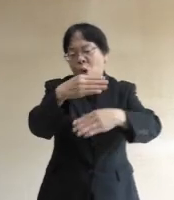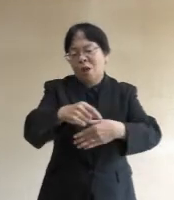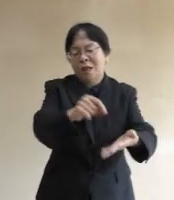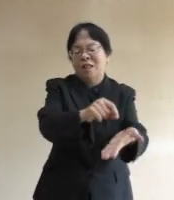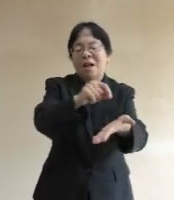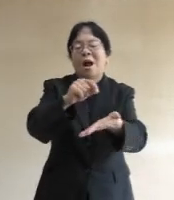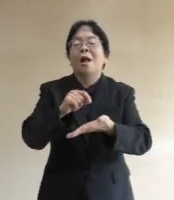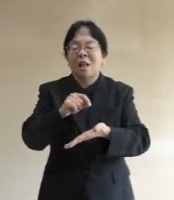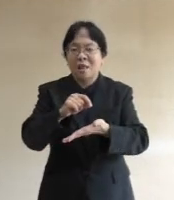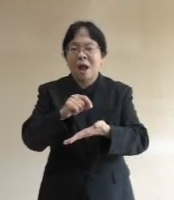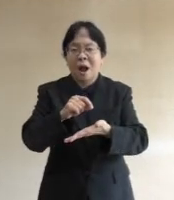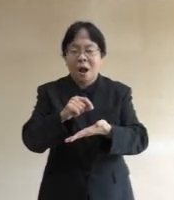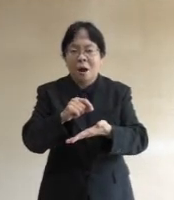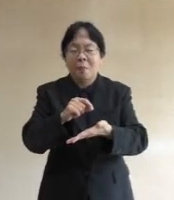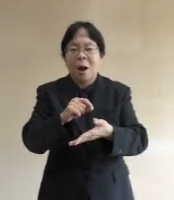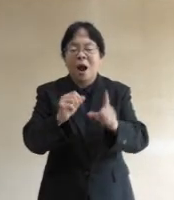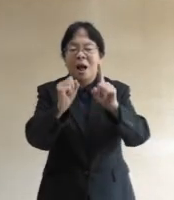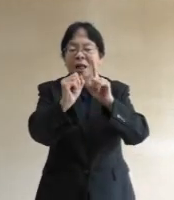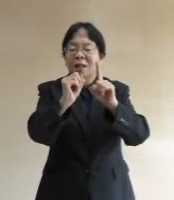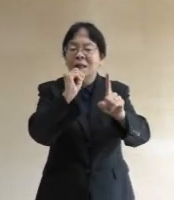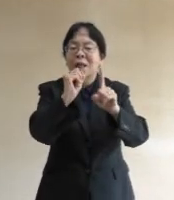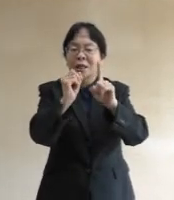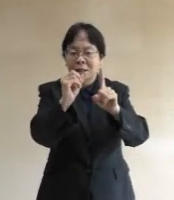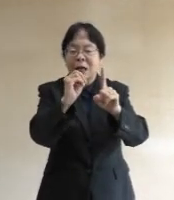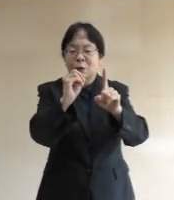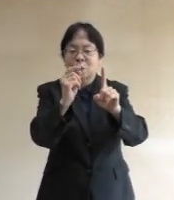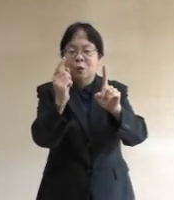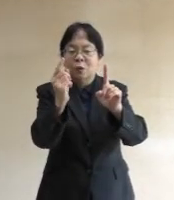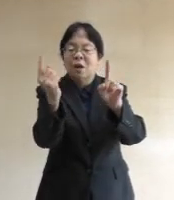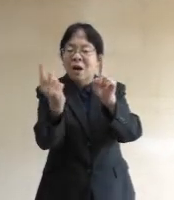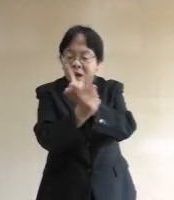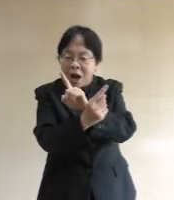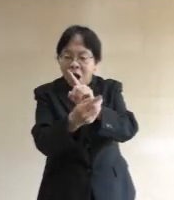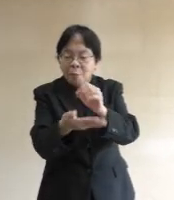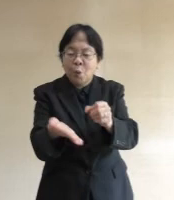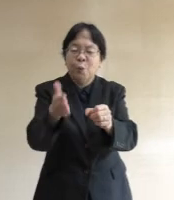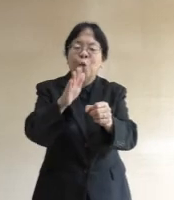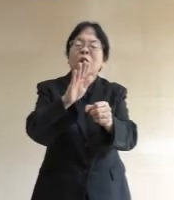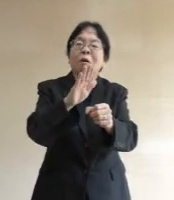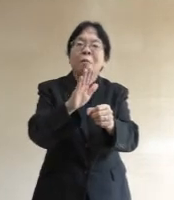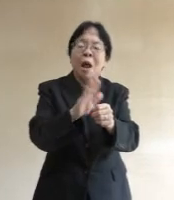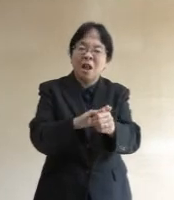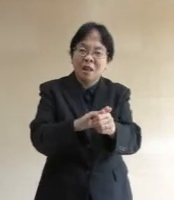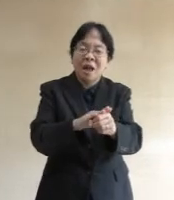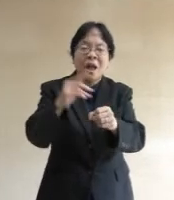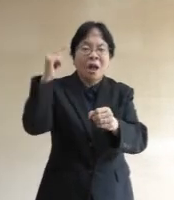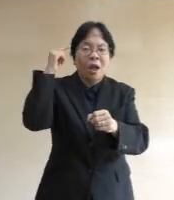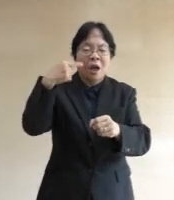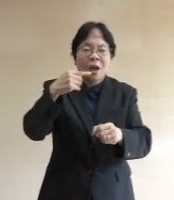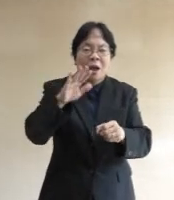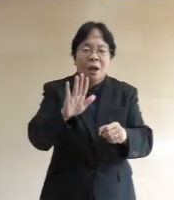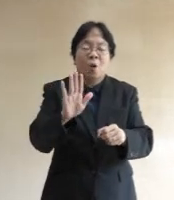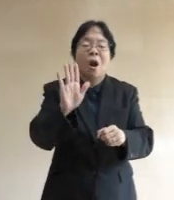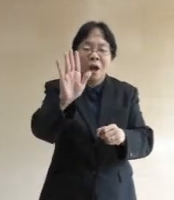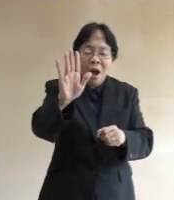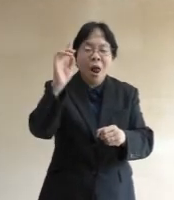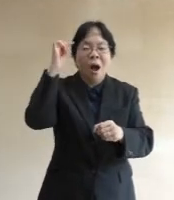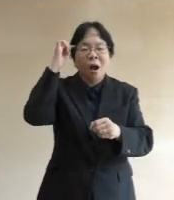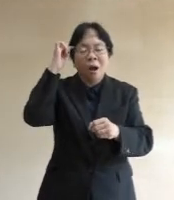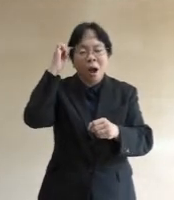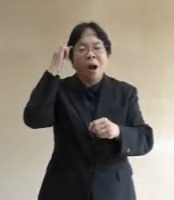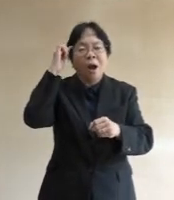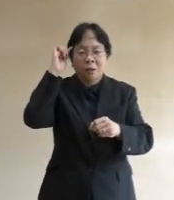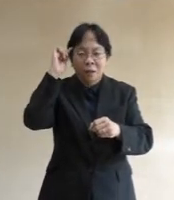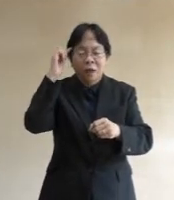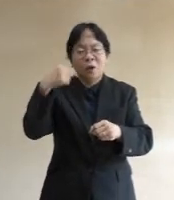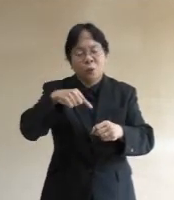りで、その辺をこれからデジタル化を含めてね、そういうものをちょっと考えていか